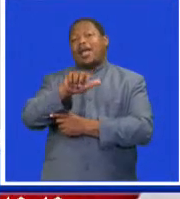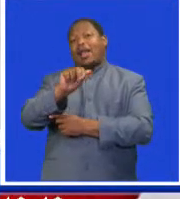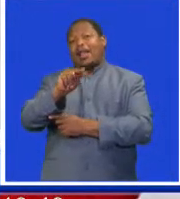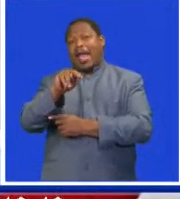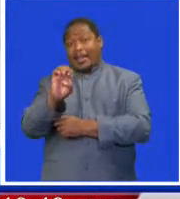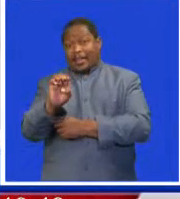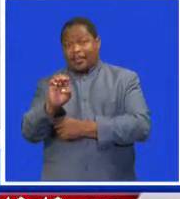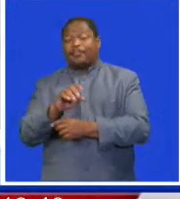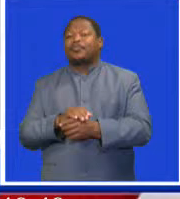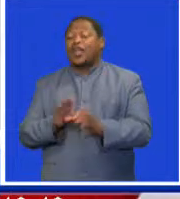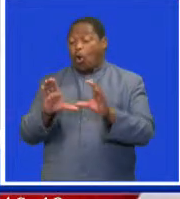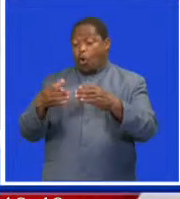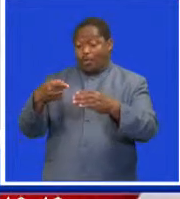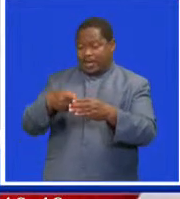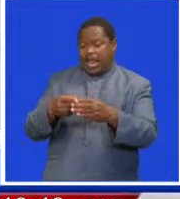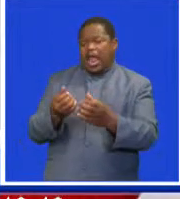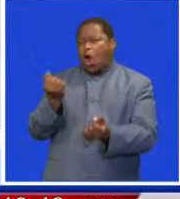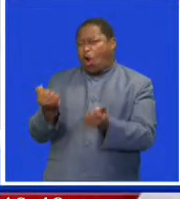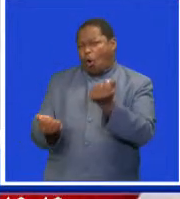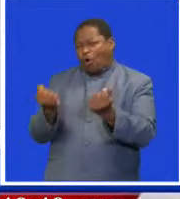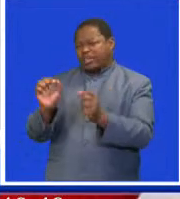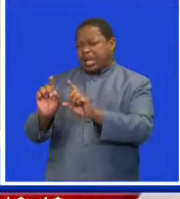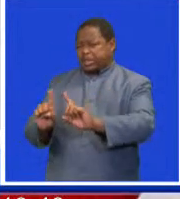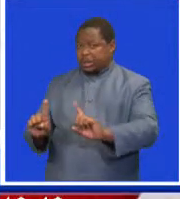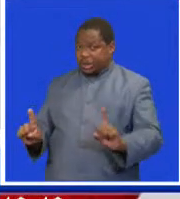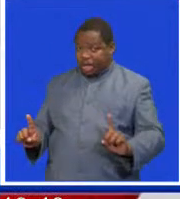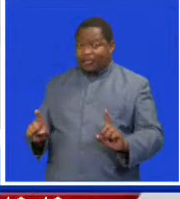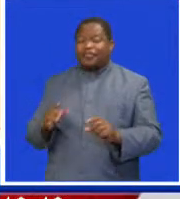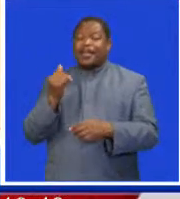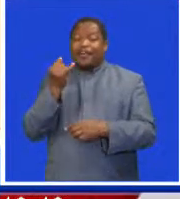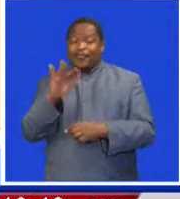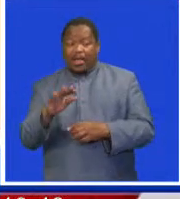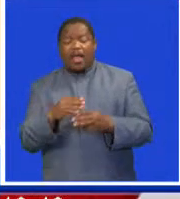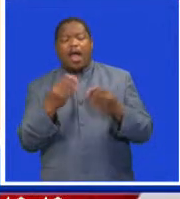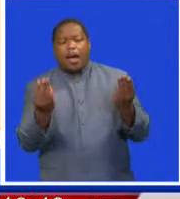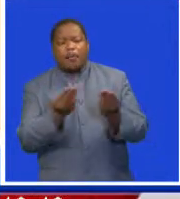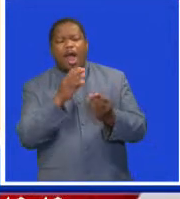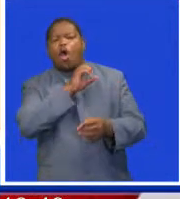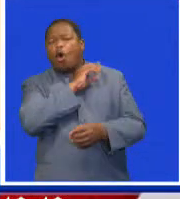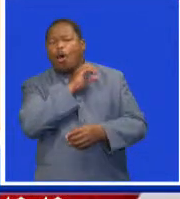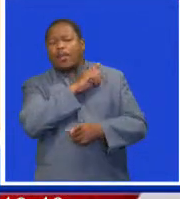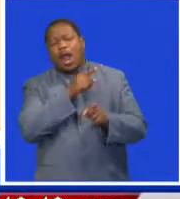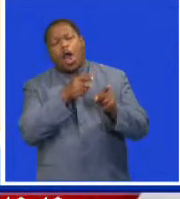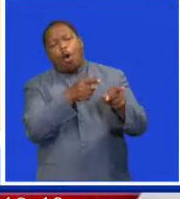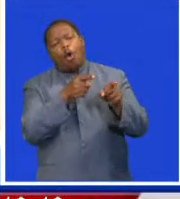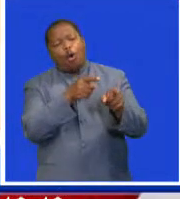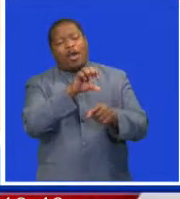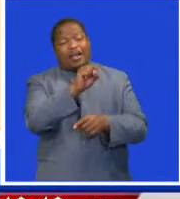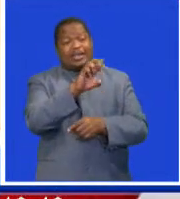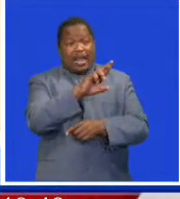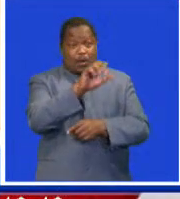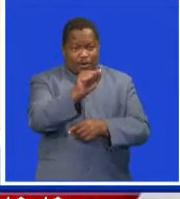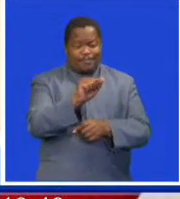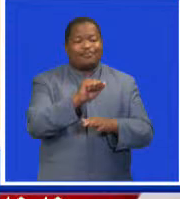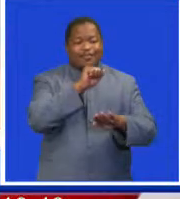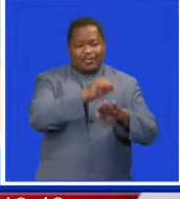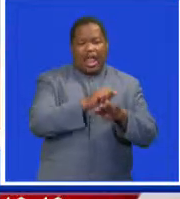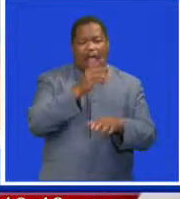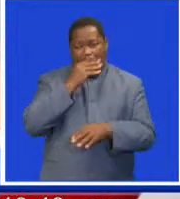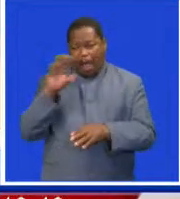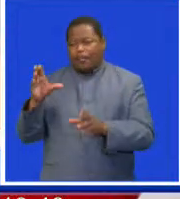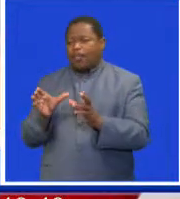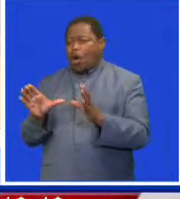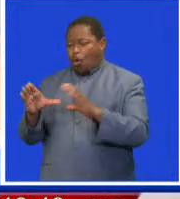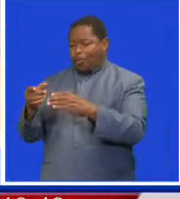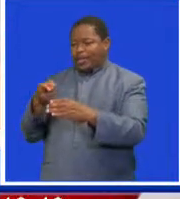bemtsabo iFederation of Eswatini Business Community, FESBIC, Hezekiel Mabuza. Uthi lokubeka kwaleli bandla kuthi aba nemthelela